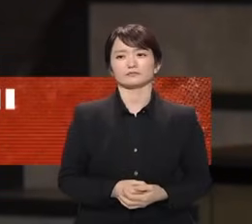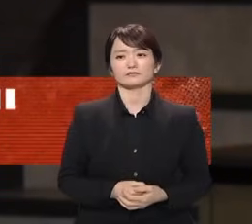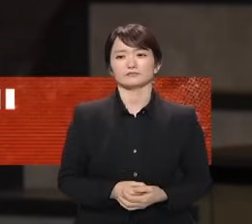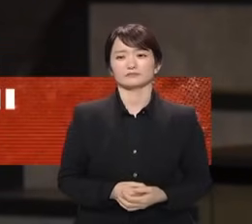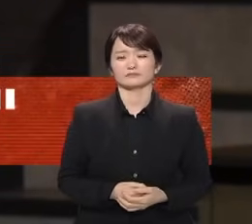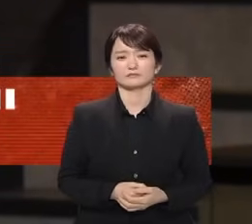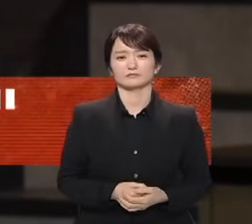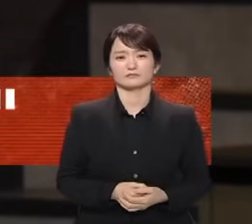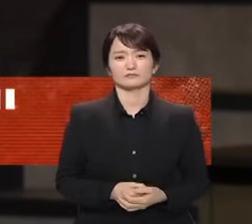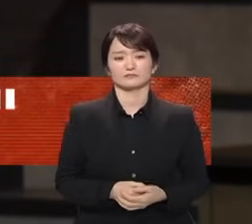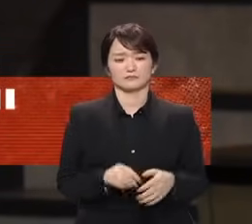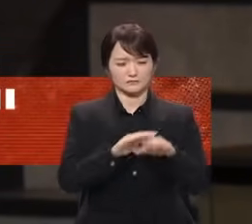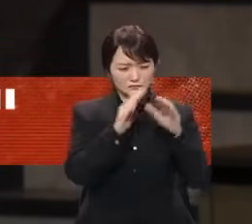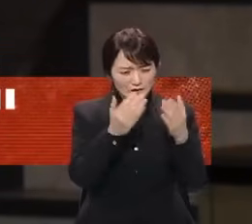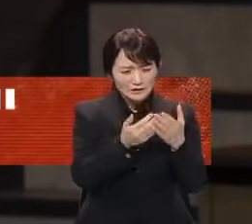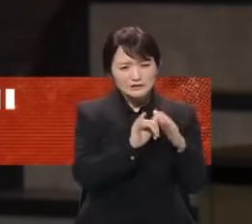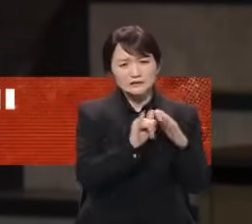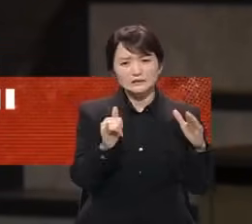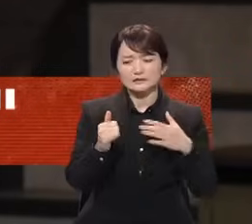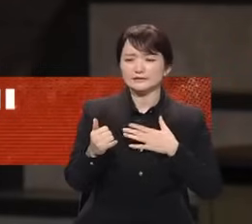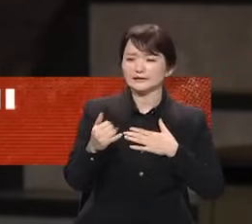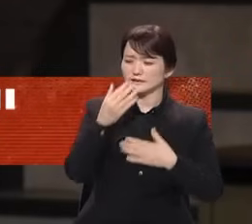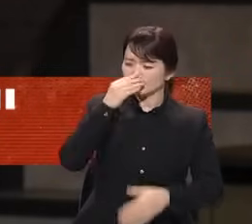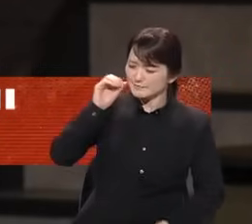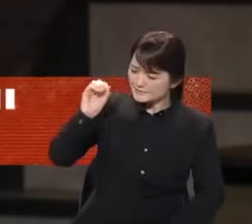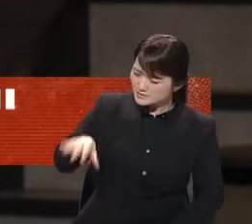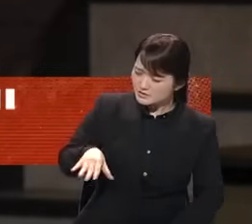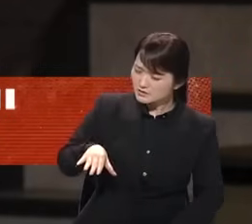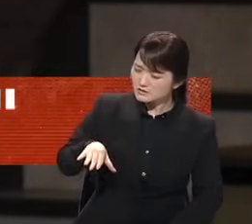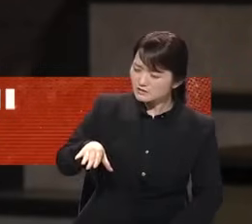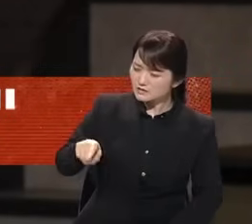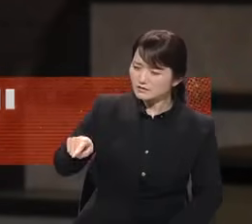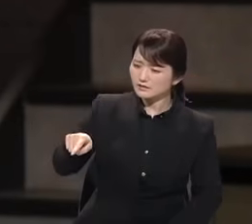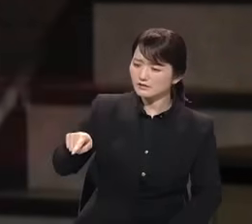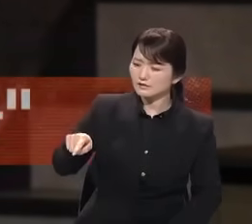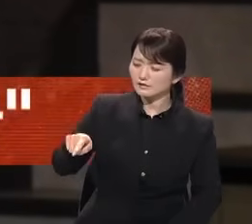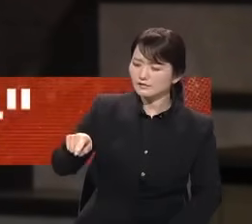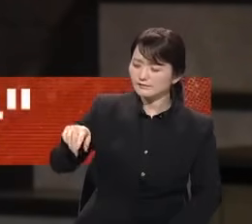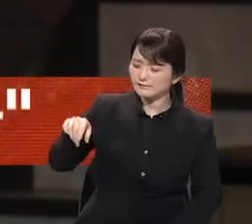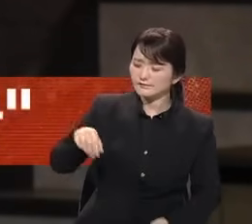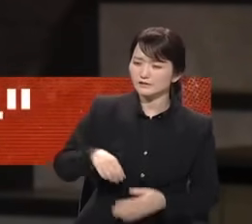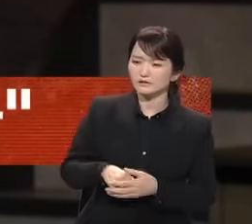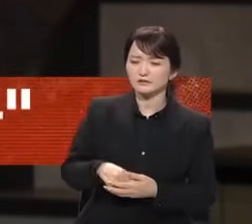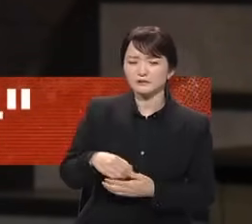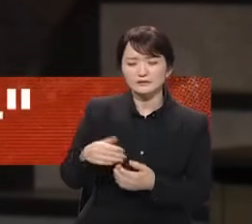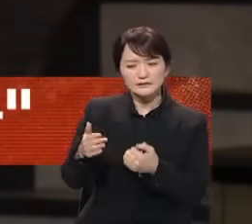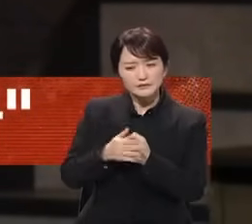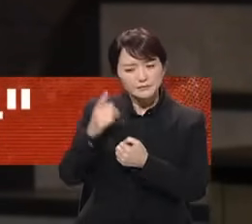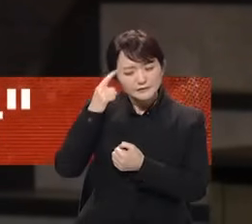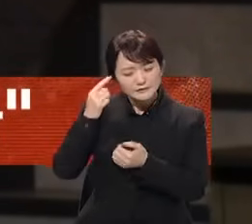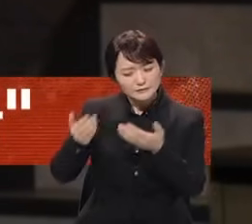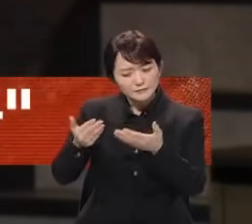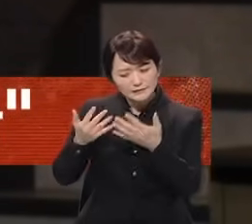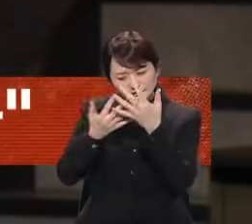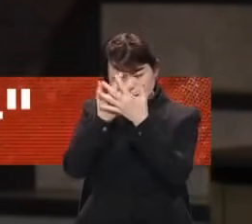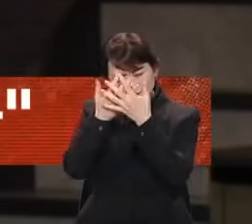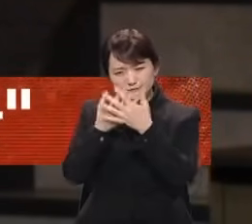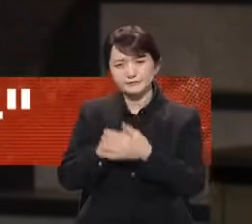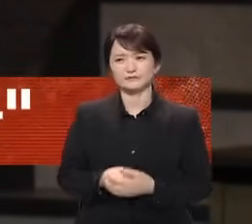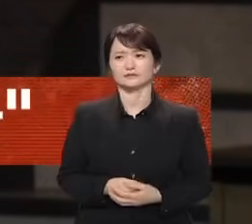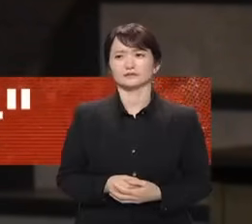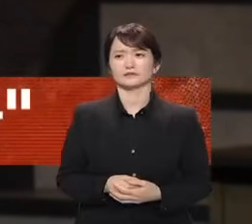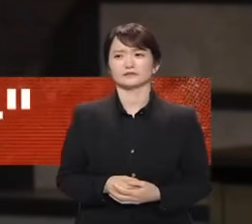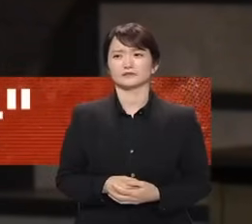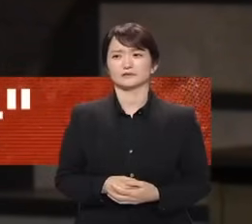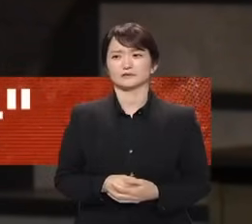나를 만만하게 여기고 무시하는 사람들 얘기를 듣다 보니까 판단력도 좀 흐려졌다라고 얘기를 하시거든요. 그러니까 오래 있으셔서 약간